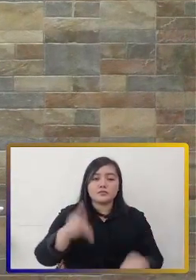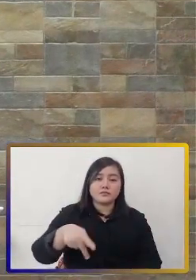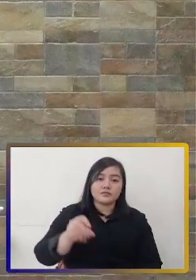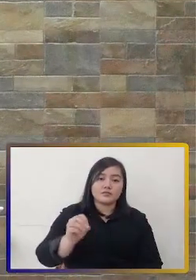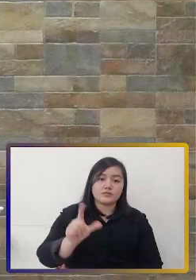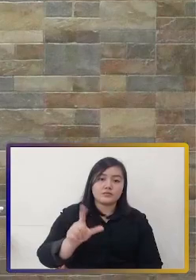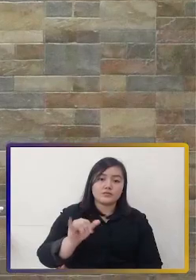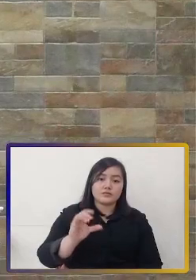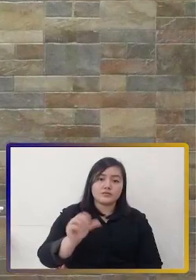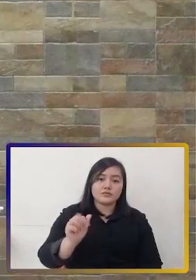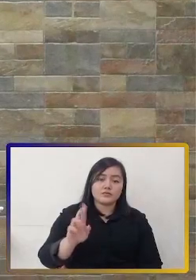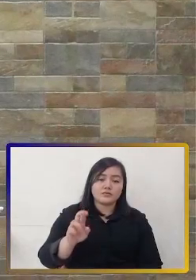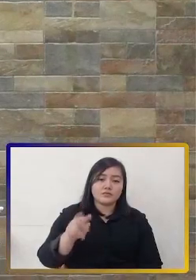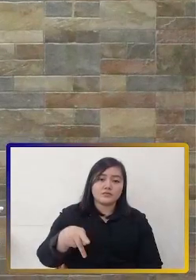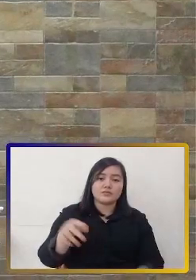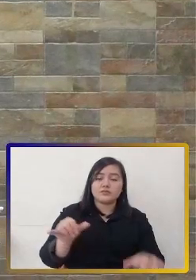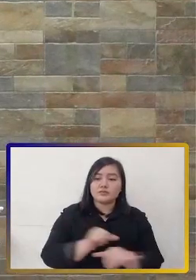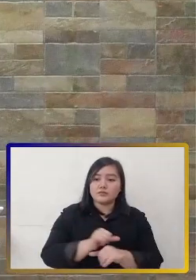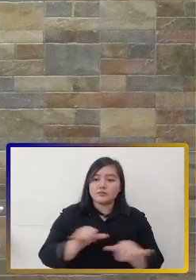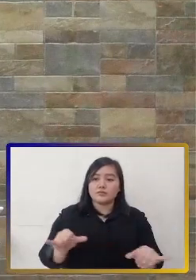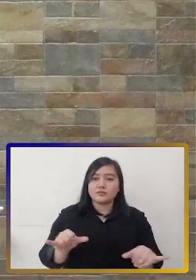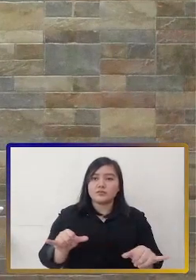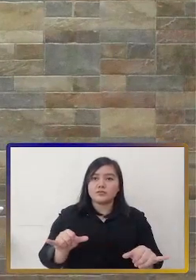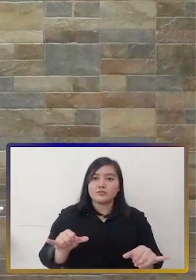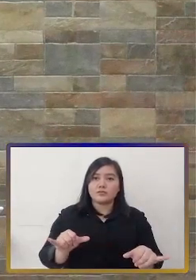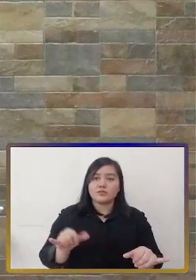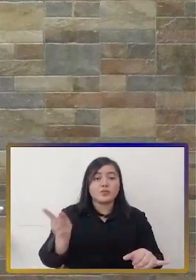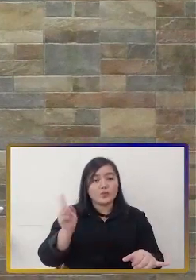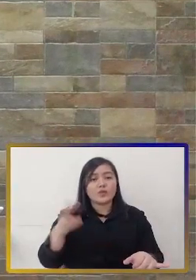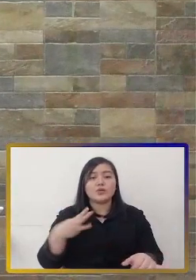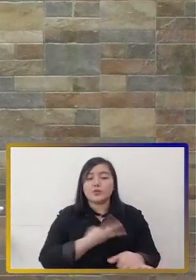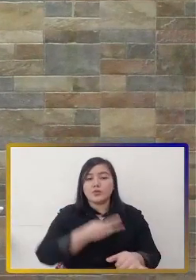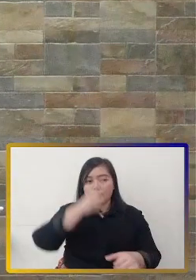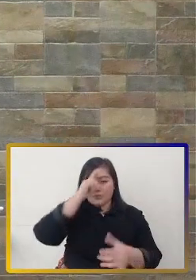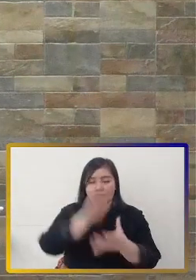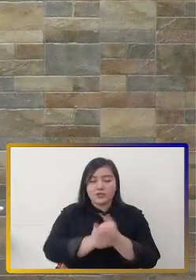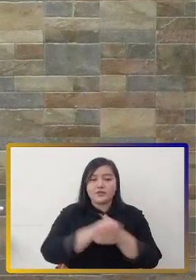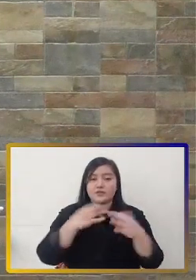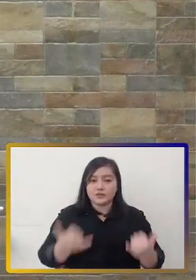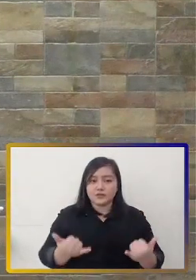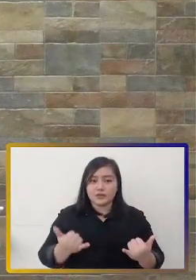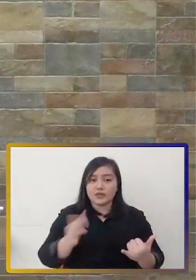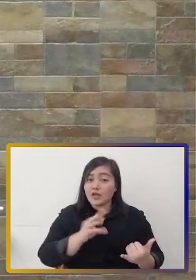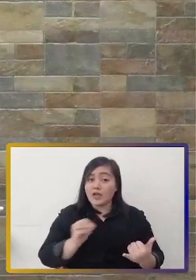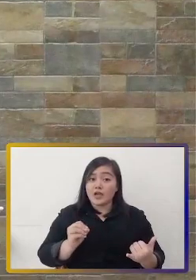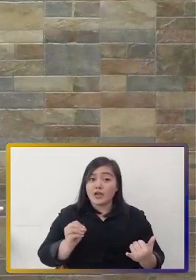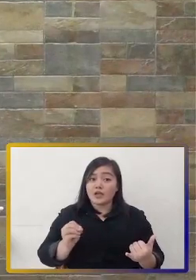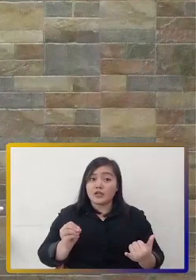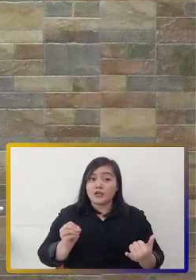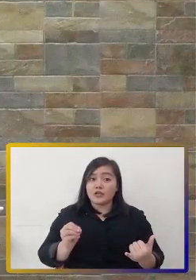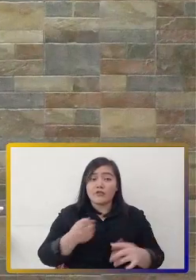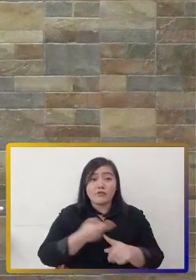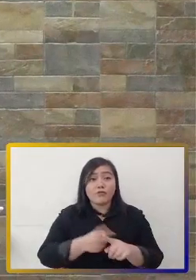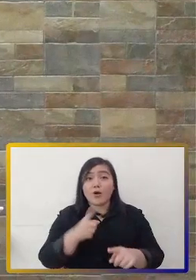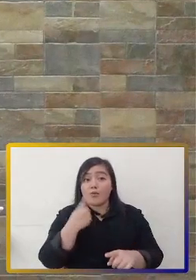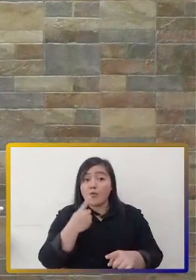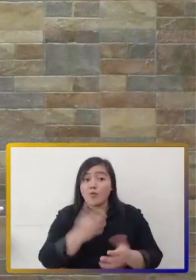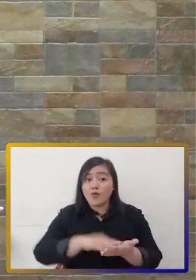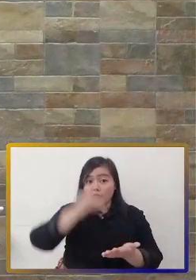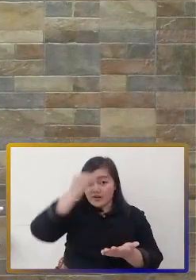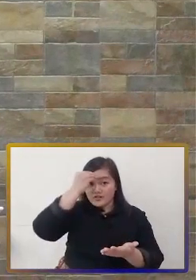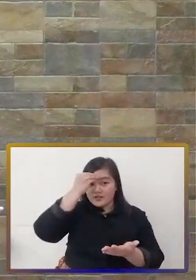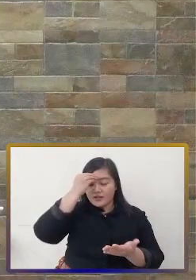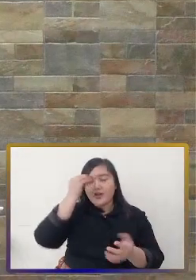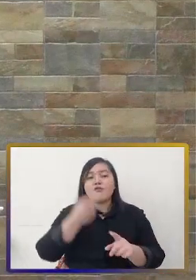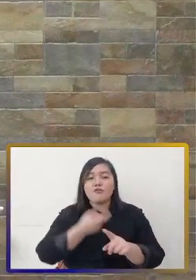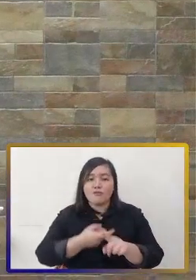ni Polycarp ay parehas ng pinangahawakan po natin ngayon at kanino niya po napulot yun? Kay Apostle John.